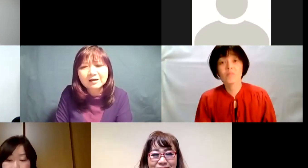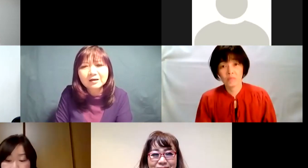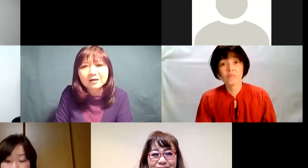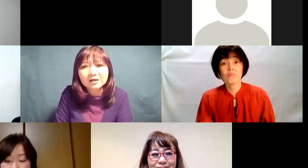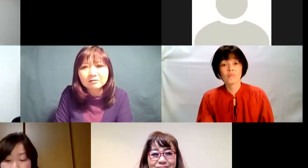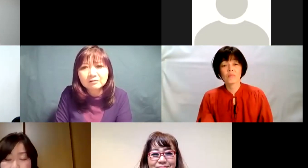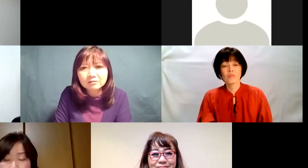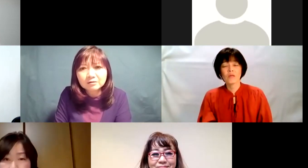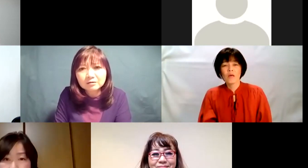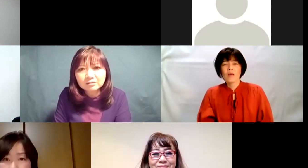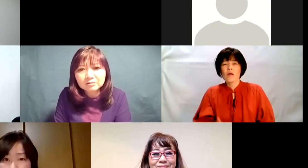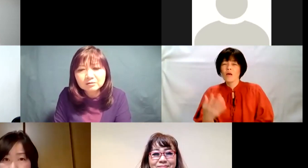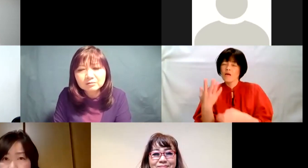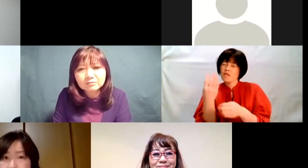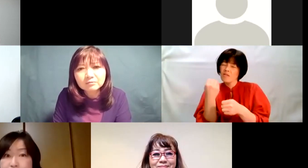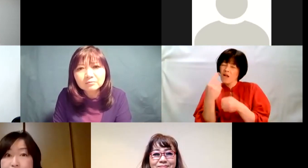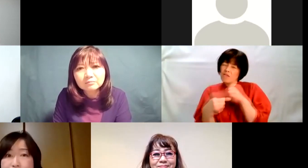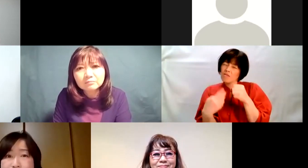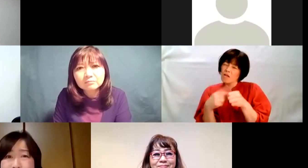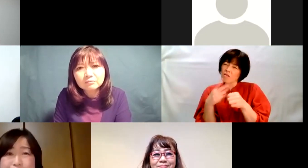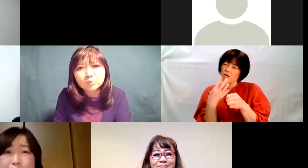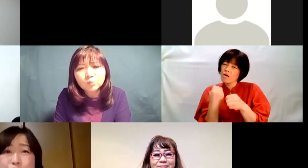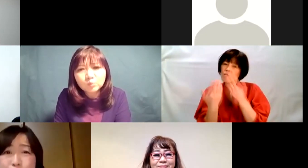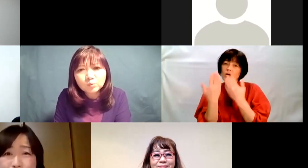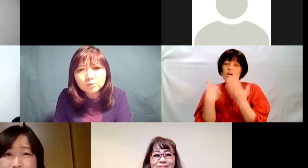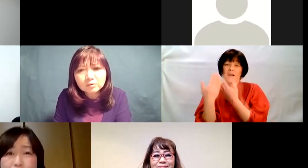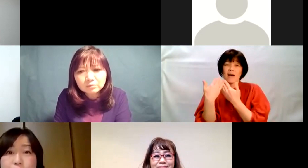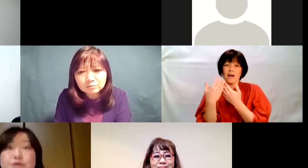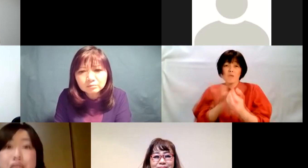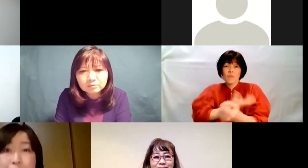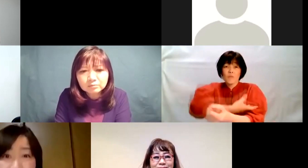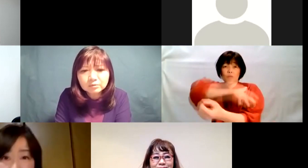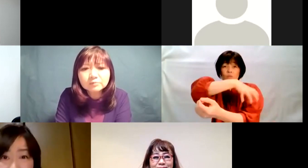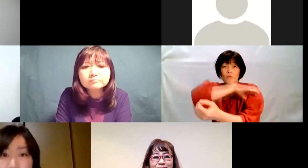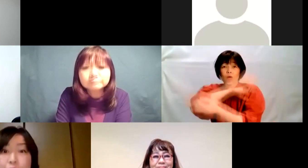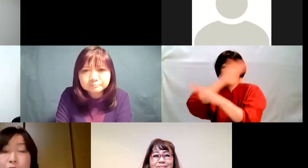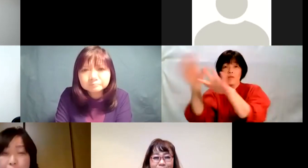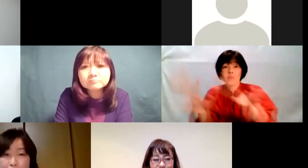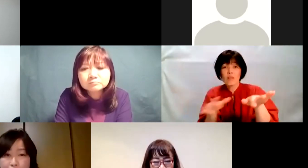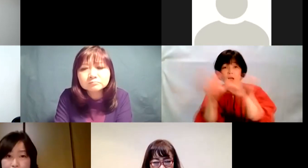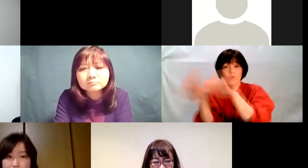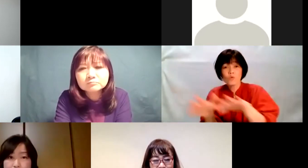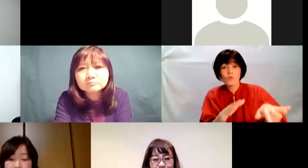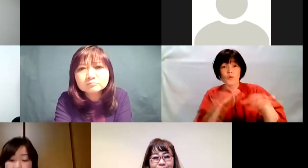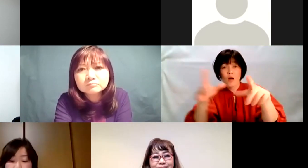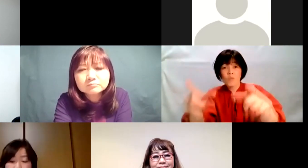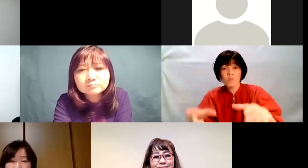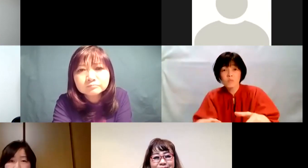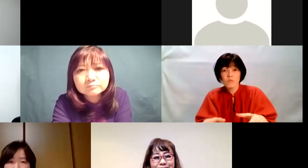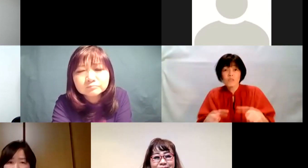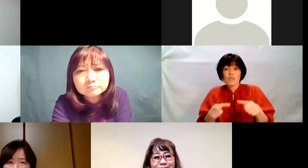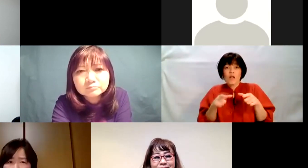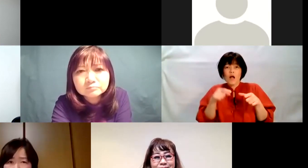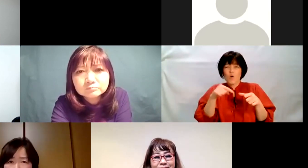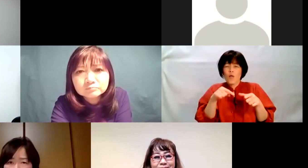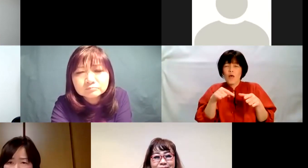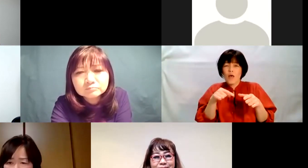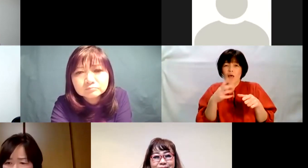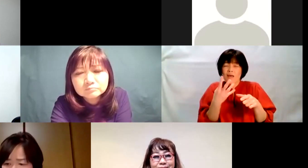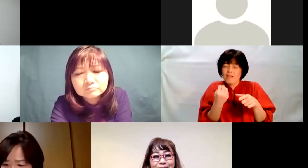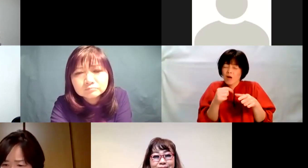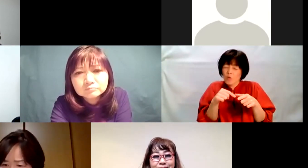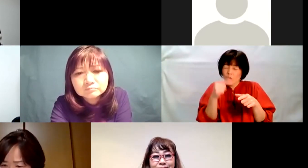何年か前、家がちぎれるような台風来たやろ。あれ何号やった